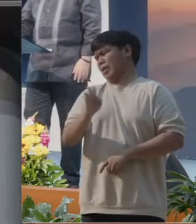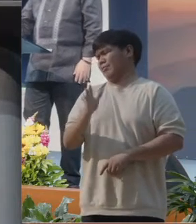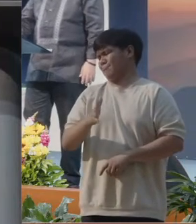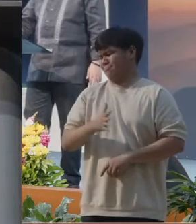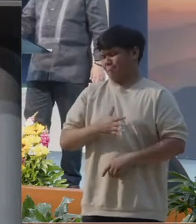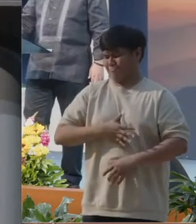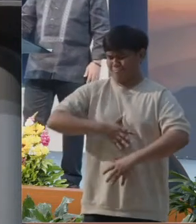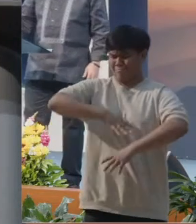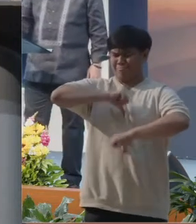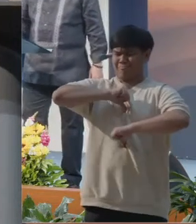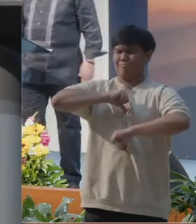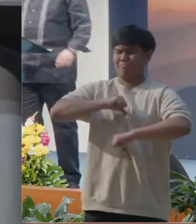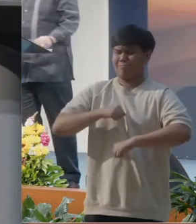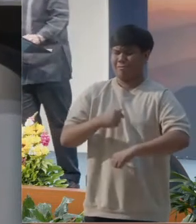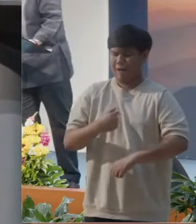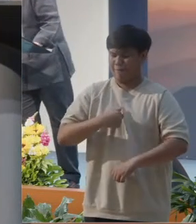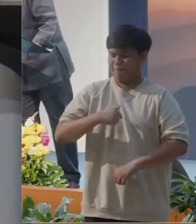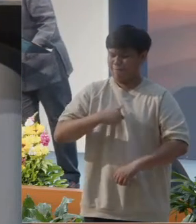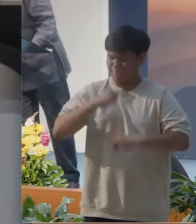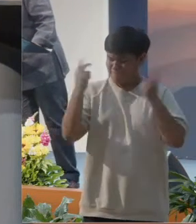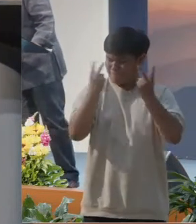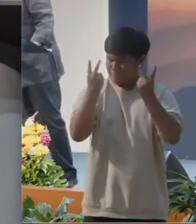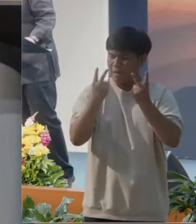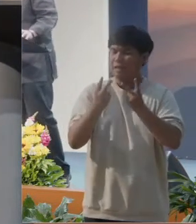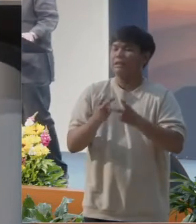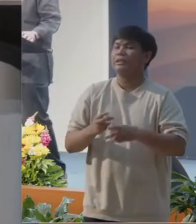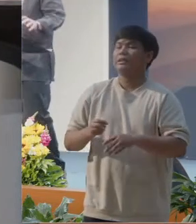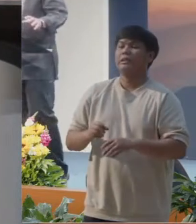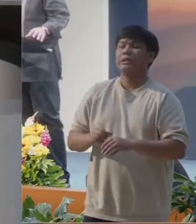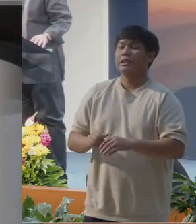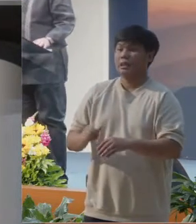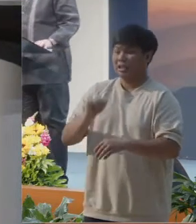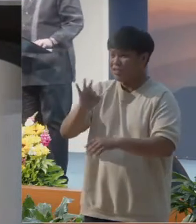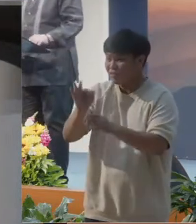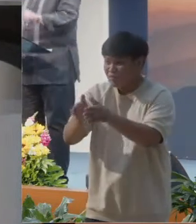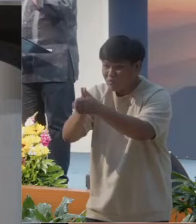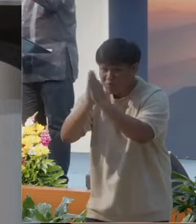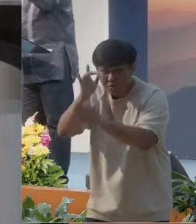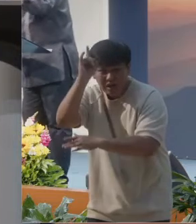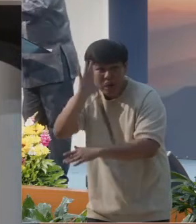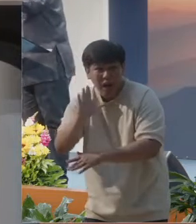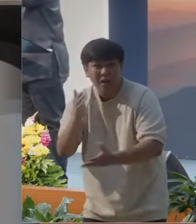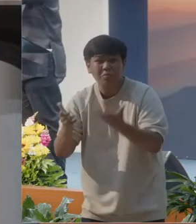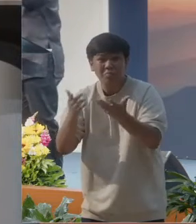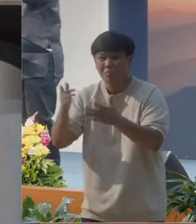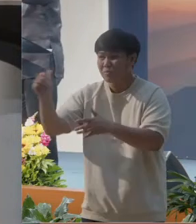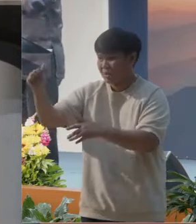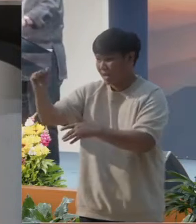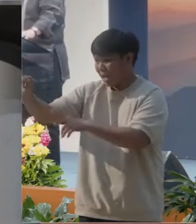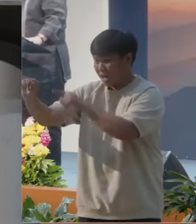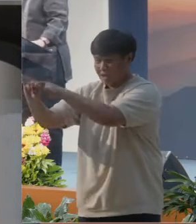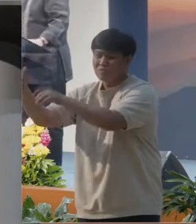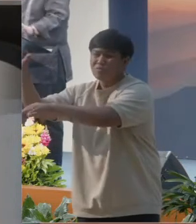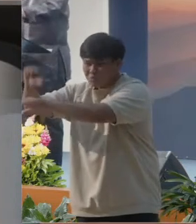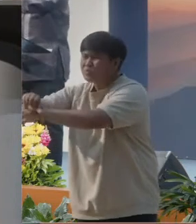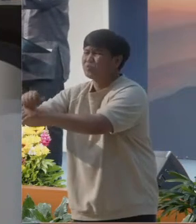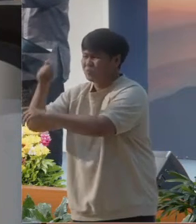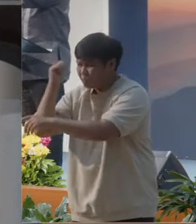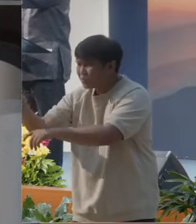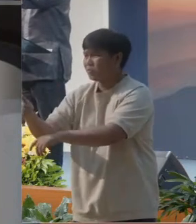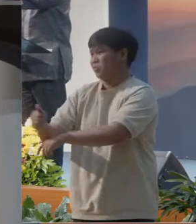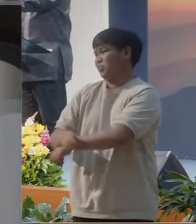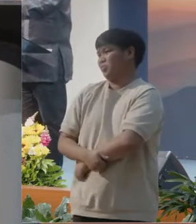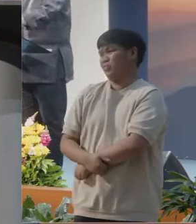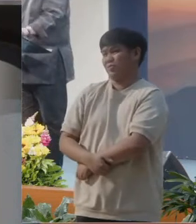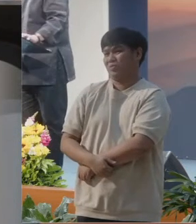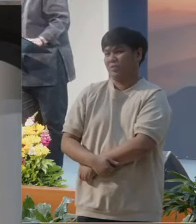po? Abay, kung sila ay nanalangin at humingi ng gabay sa Panginoon, malamang sinabi ng Panginoon sa kanila, Oy,